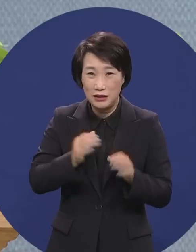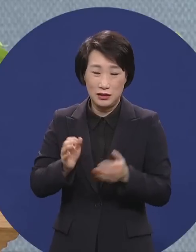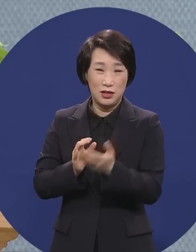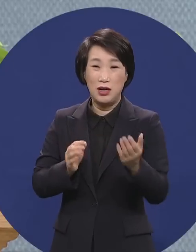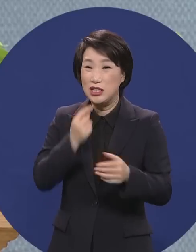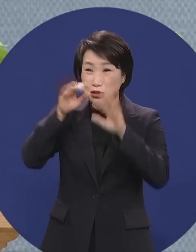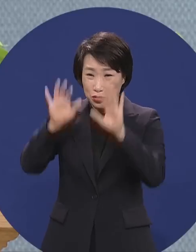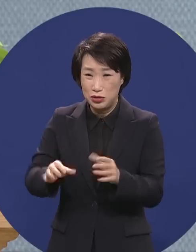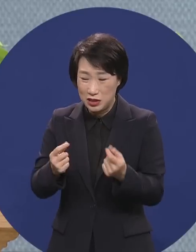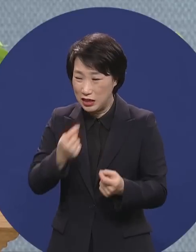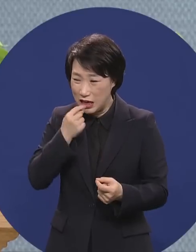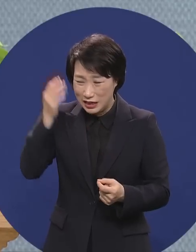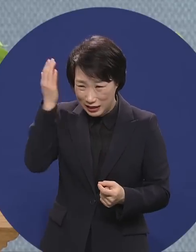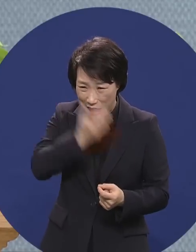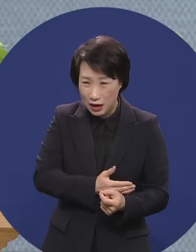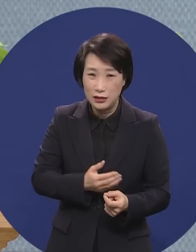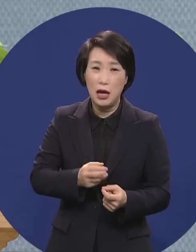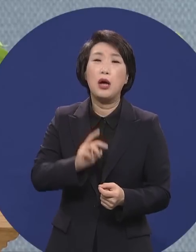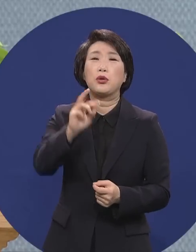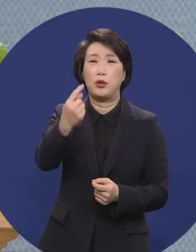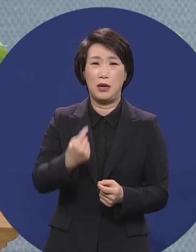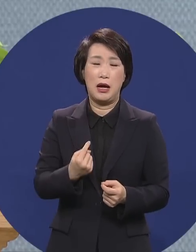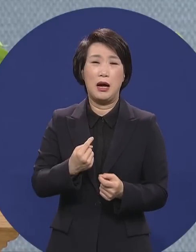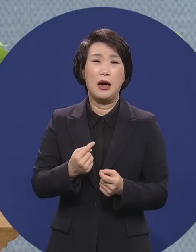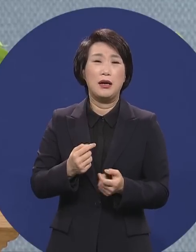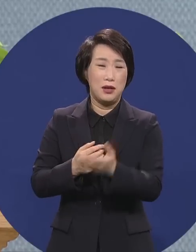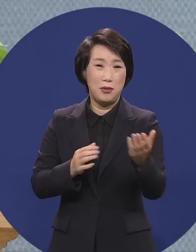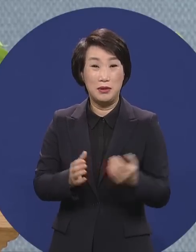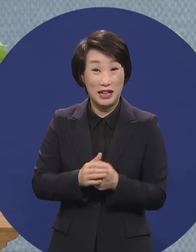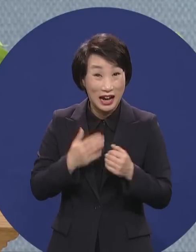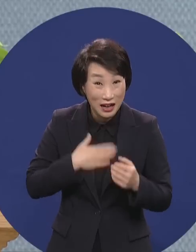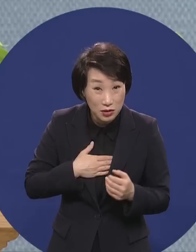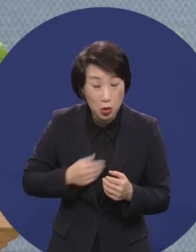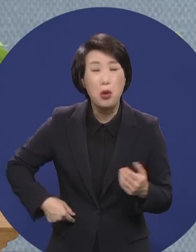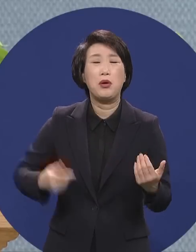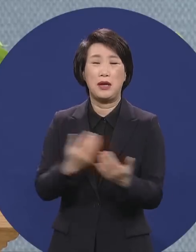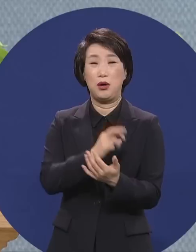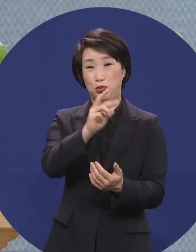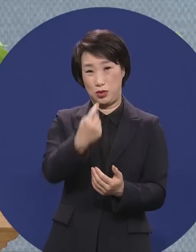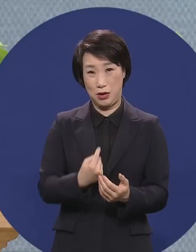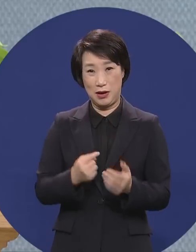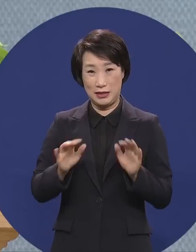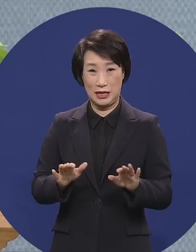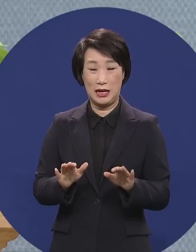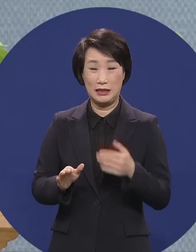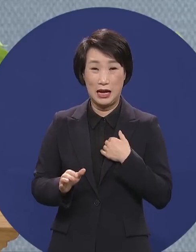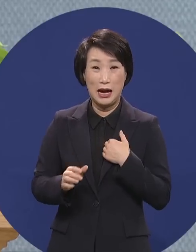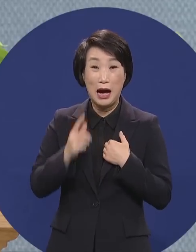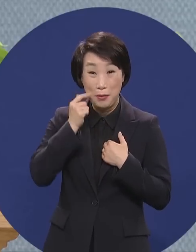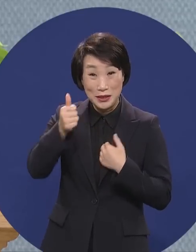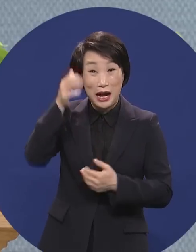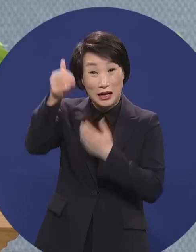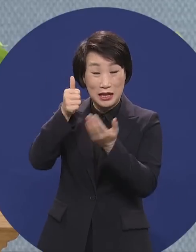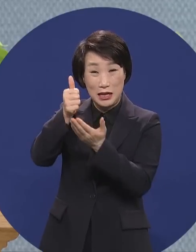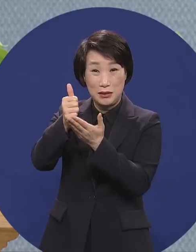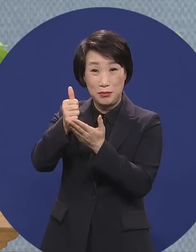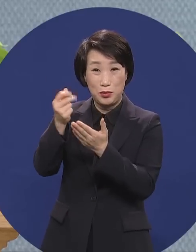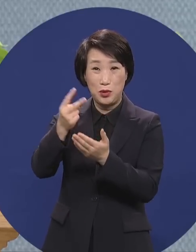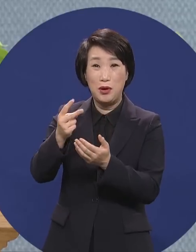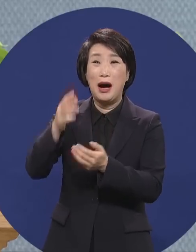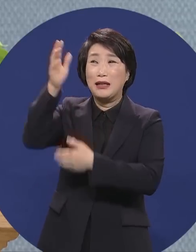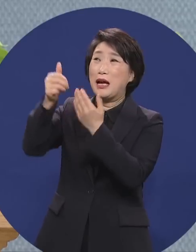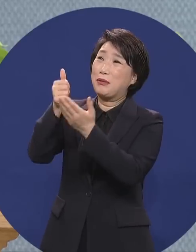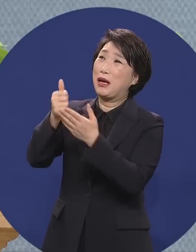돌아와. 묻지 않을 테니 돌아와. 회개하고 돌아와. 나는 아버지와 하나님 앞에